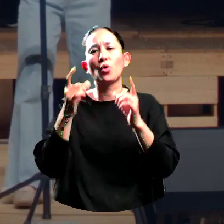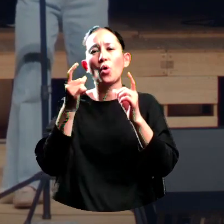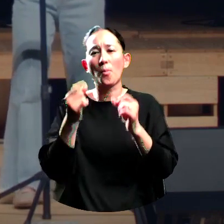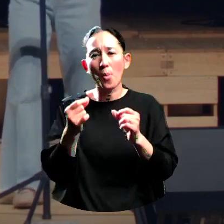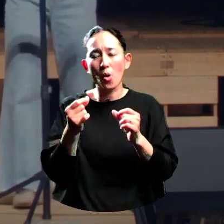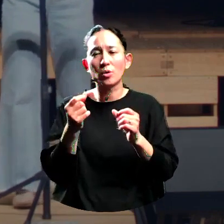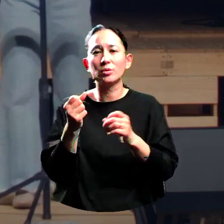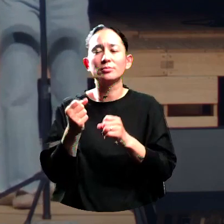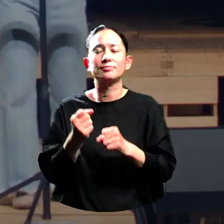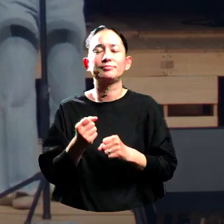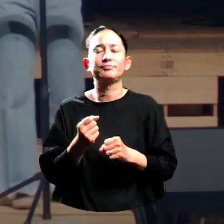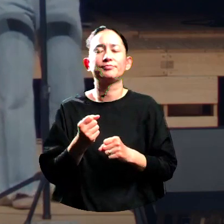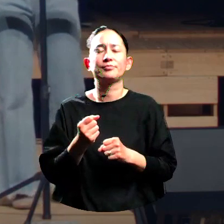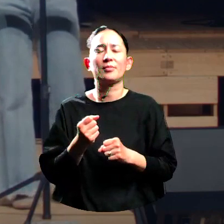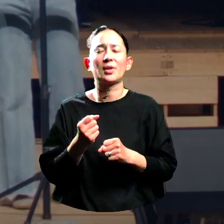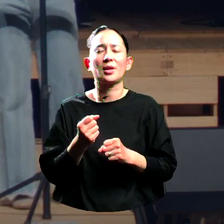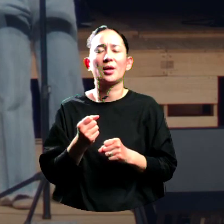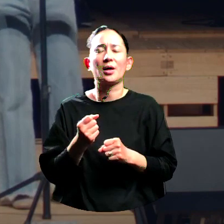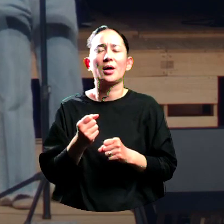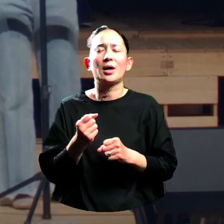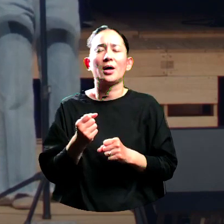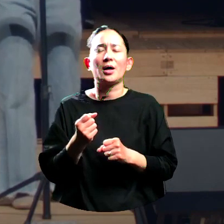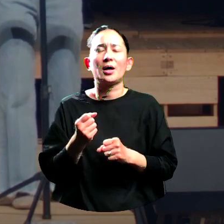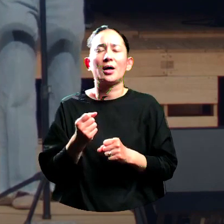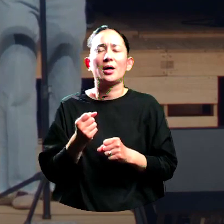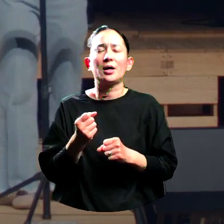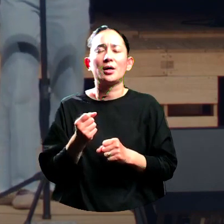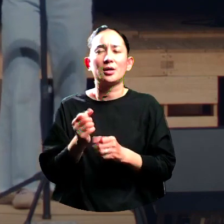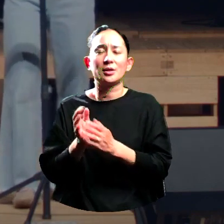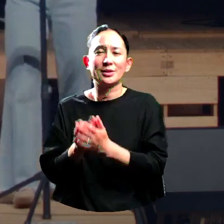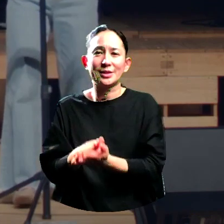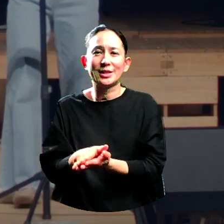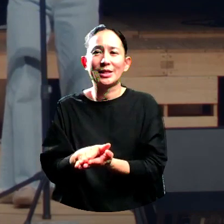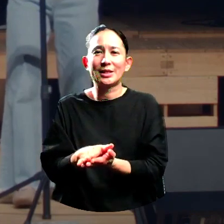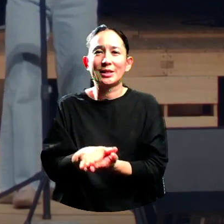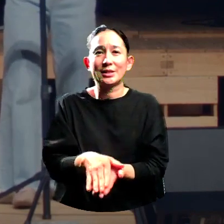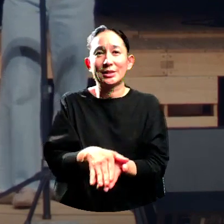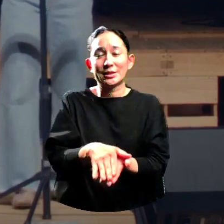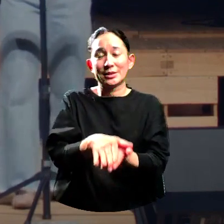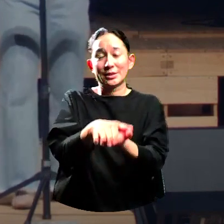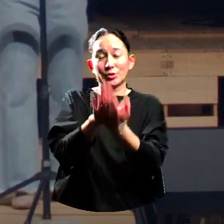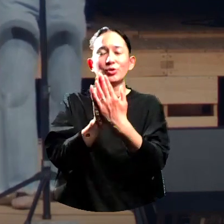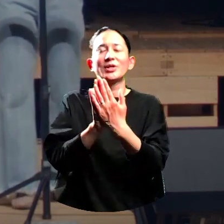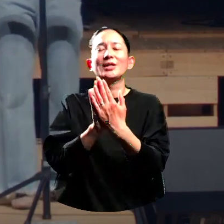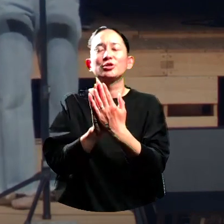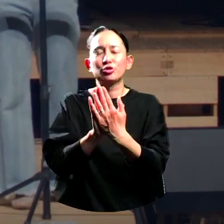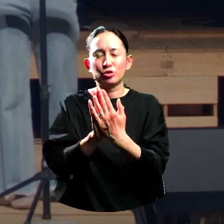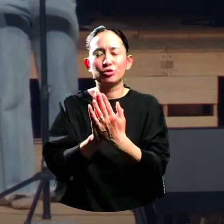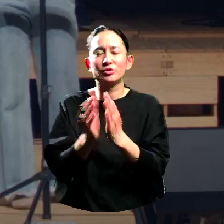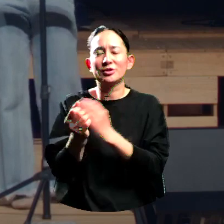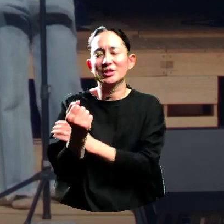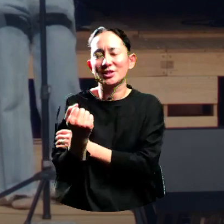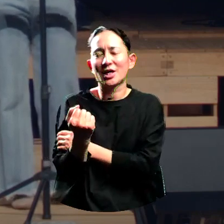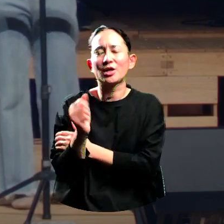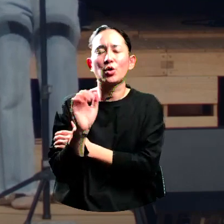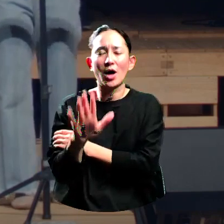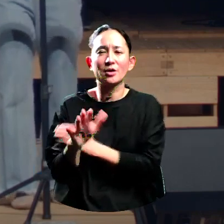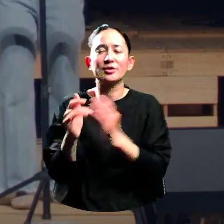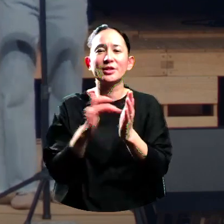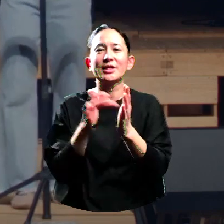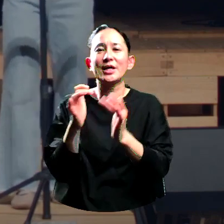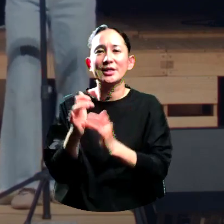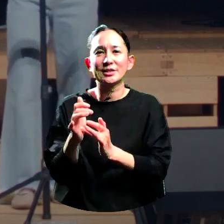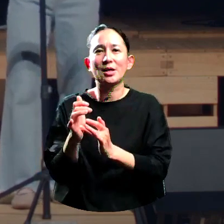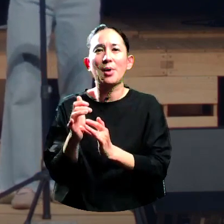力を与えてくれるイエス様を私も信じたい。 I want to believe in Jesus who gives me the power and hope